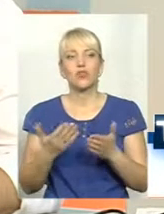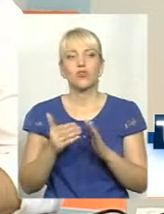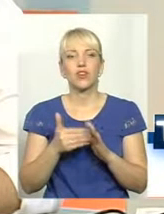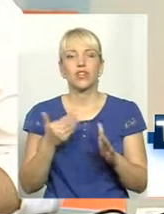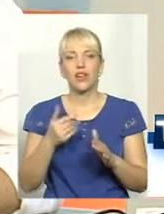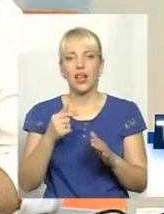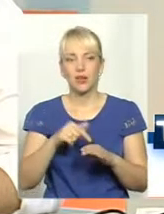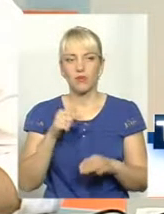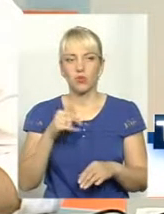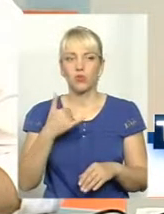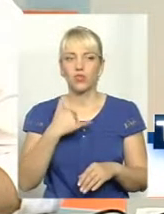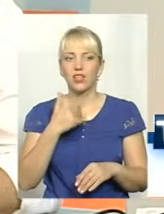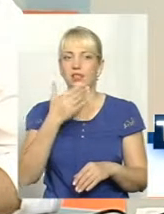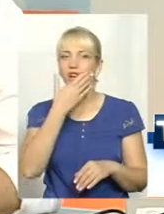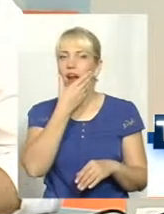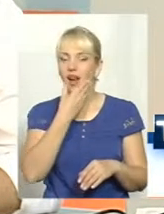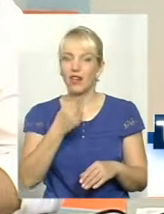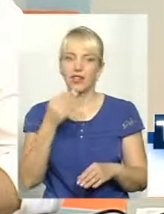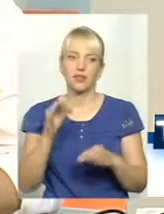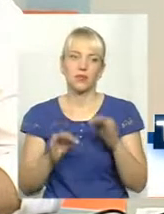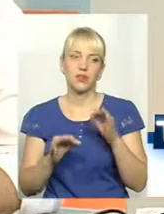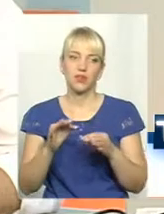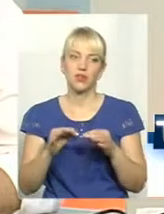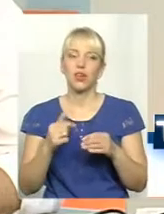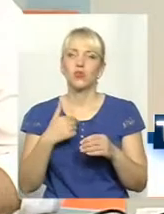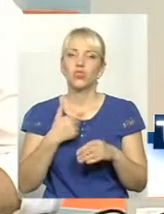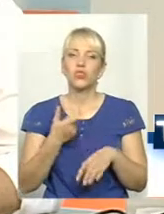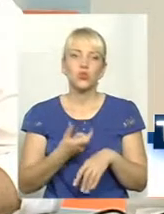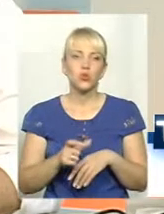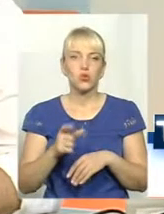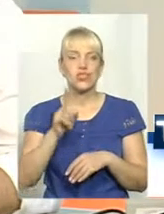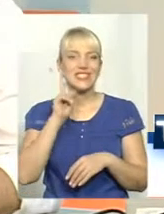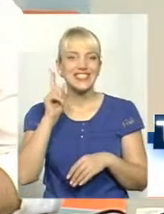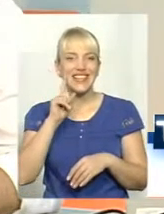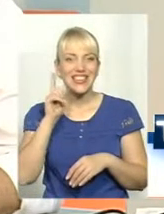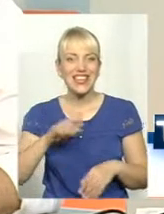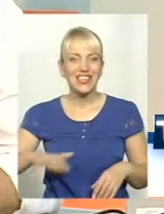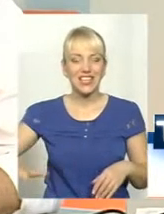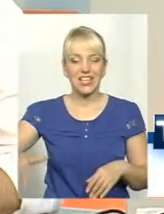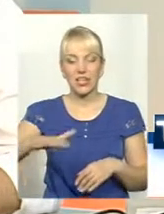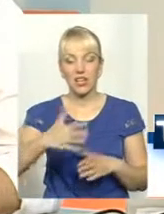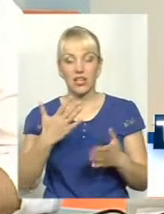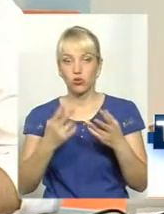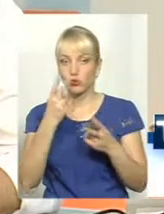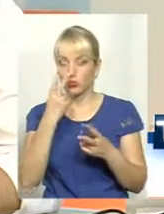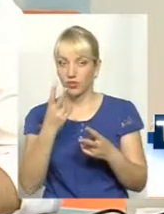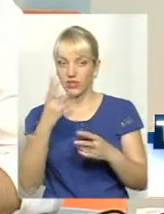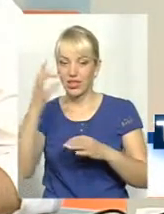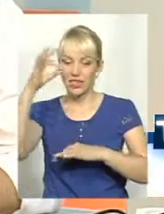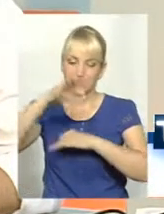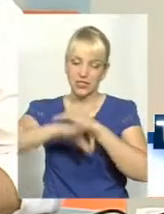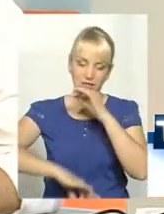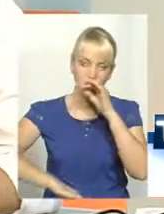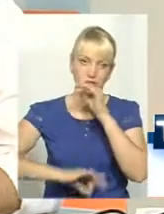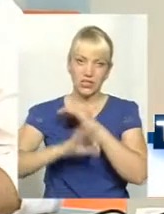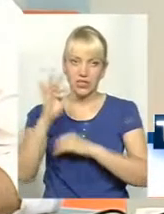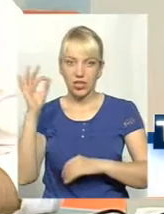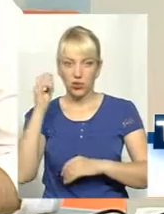і ми відповідно реагуємо на той чи інший бренд. Ну, все-таки Хмельниччина, мені здається,